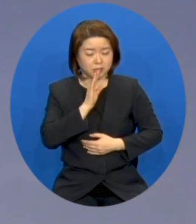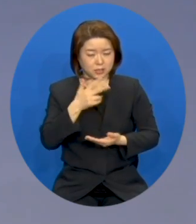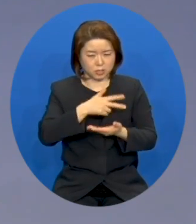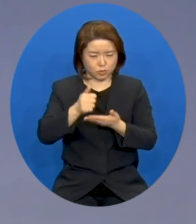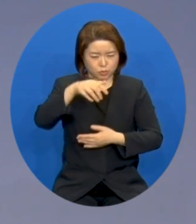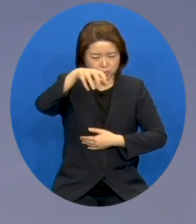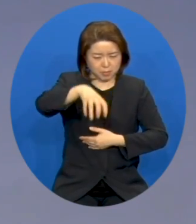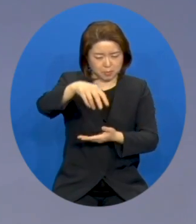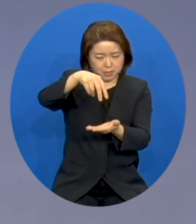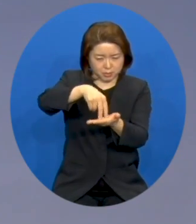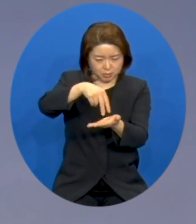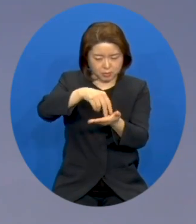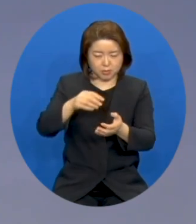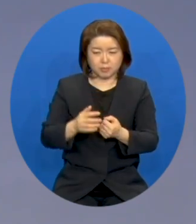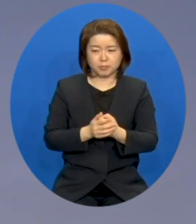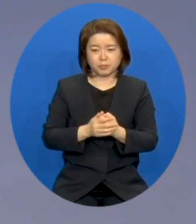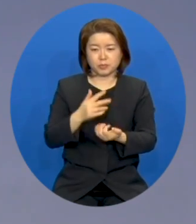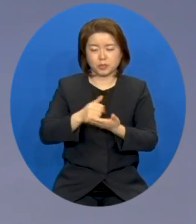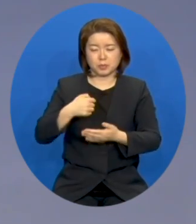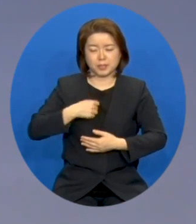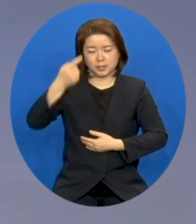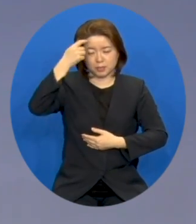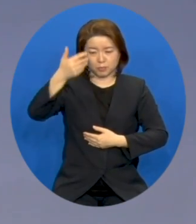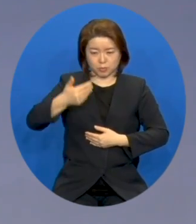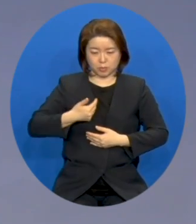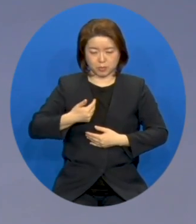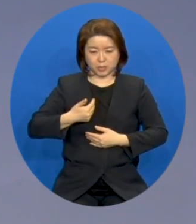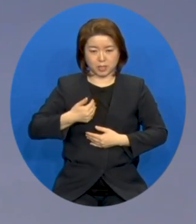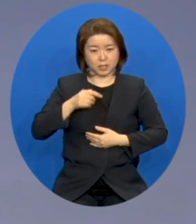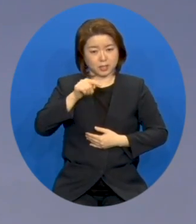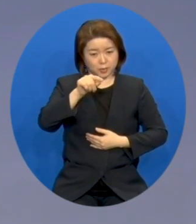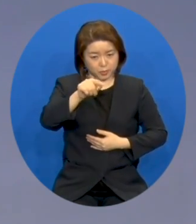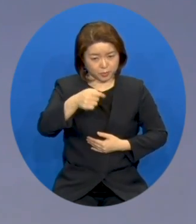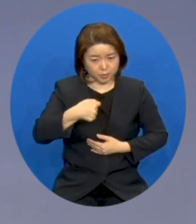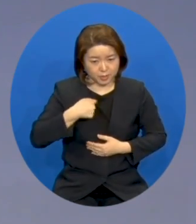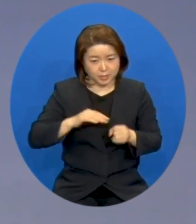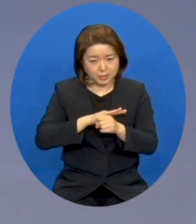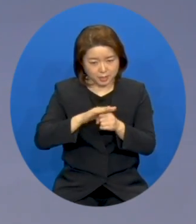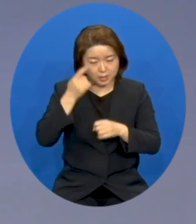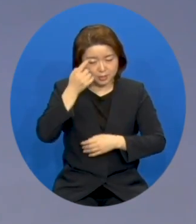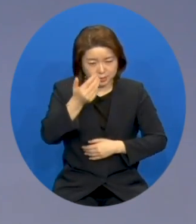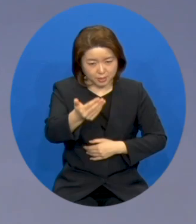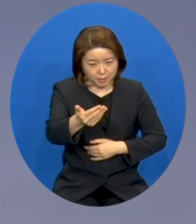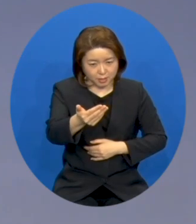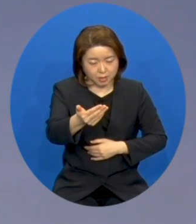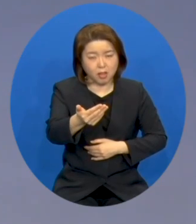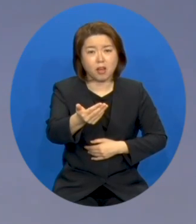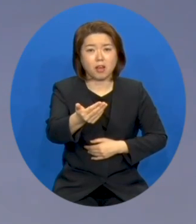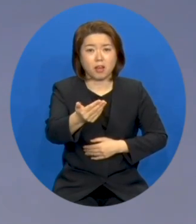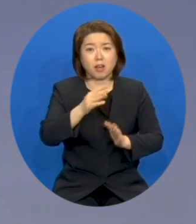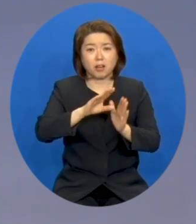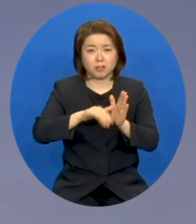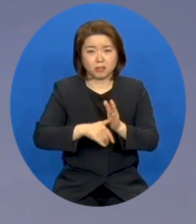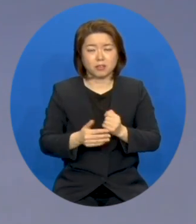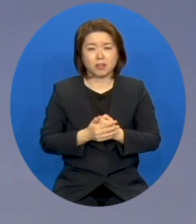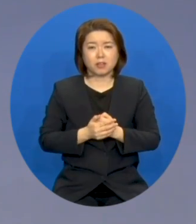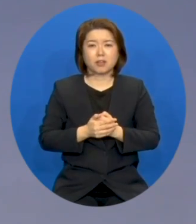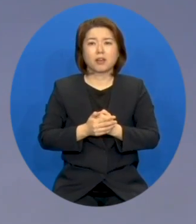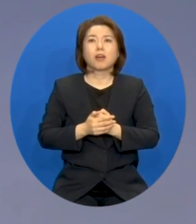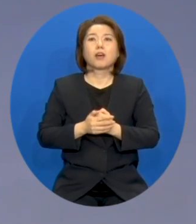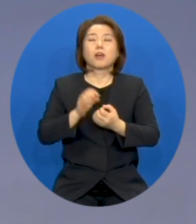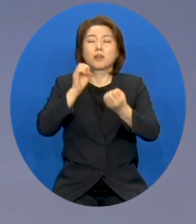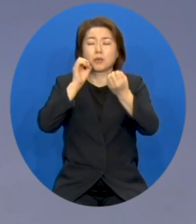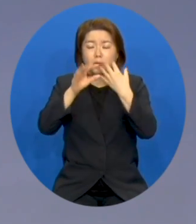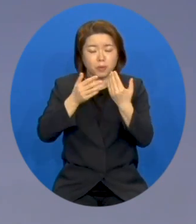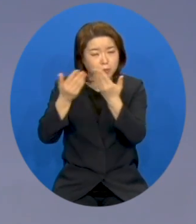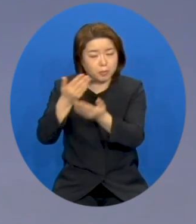진짜 주님 앞에 서서 주님이 나에게 물으실 때 넌 나 사랑하느냐, 그럴 때 내가 그렇다고 말할 수 있을까?